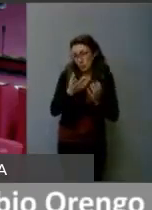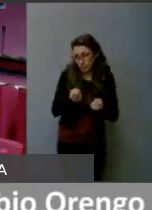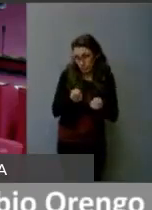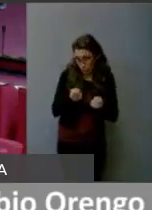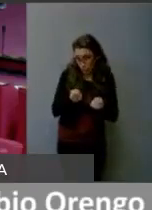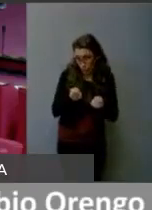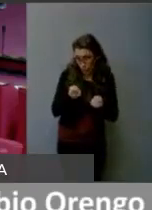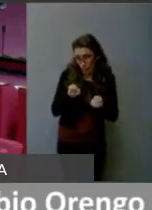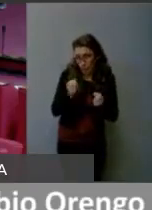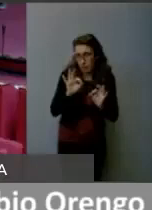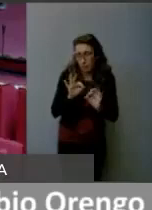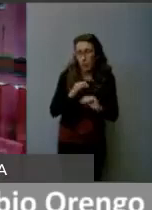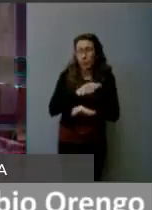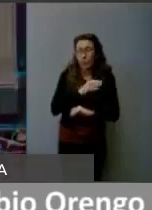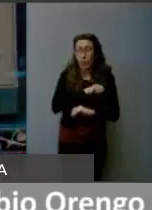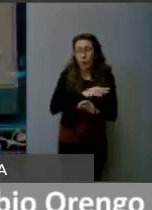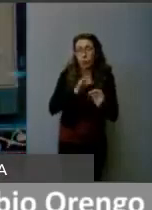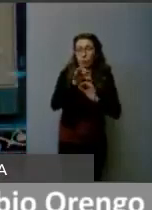Valbisagno. Grazie.